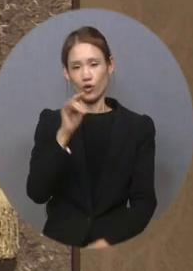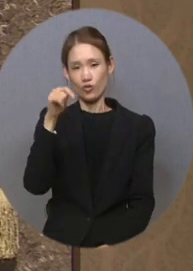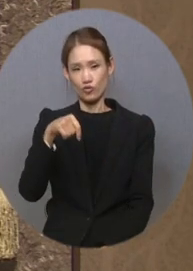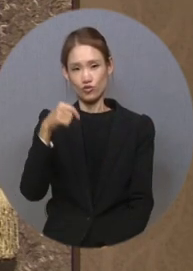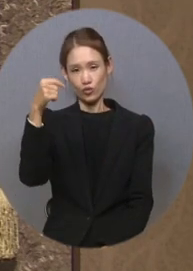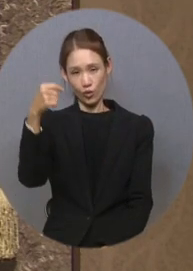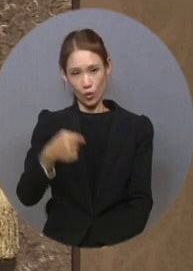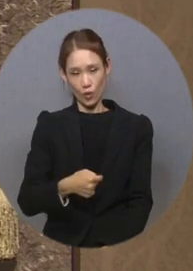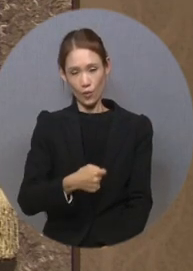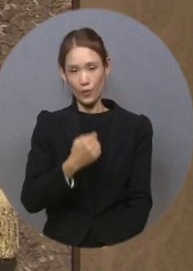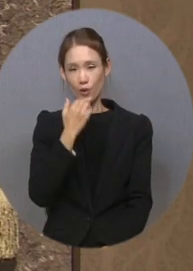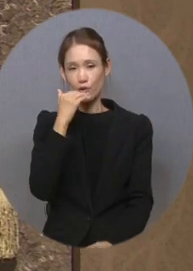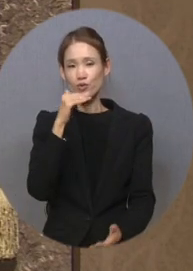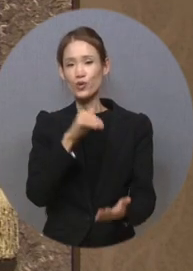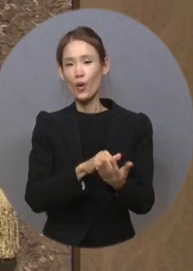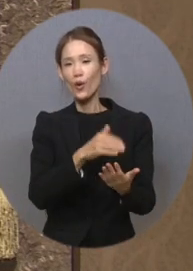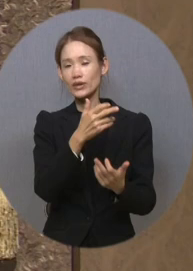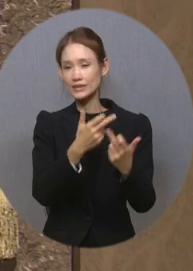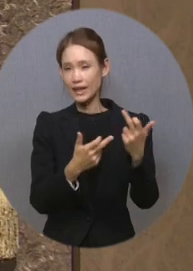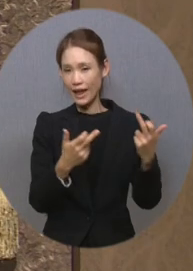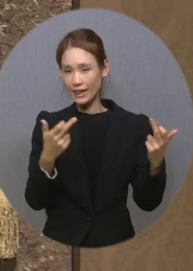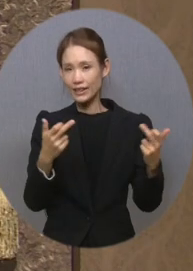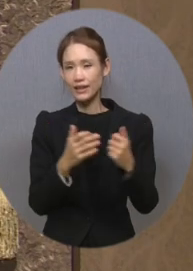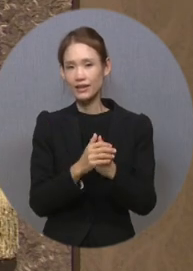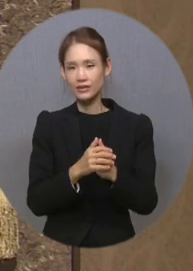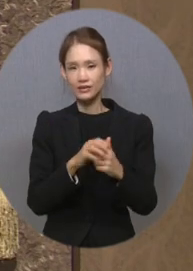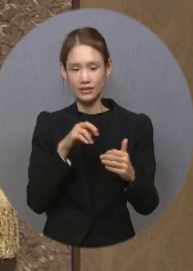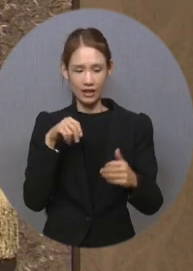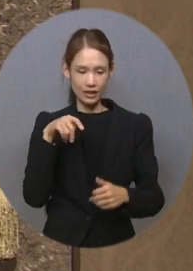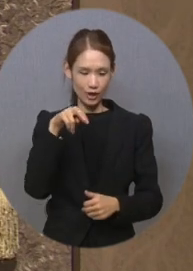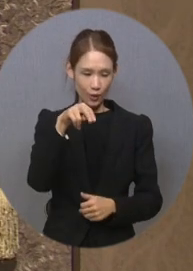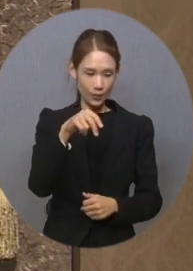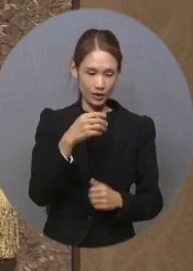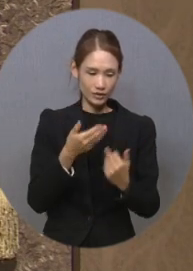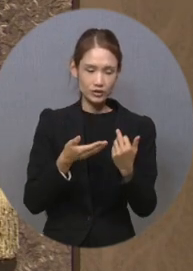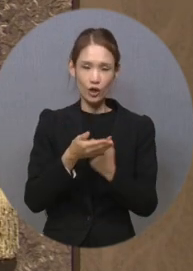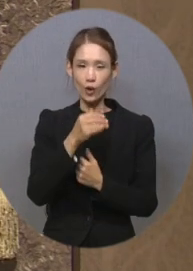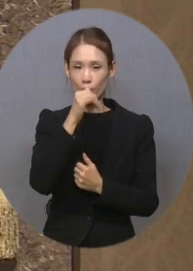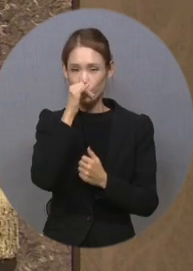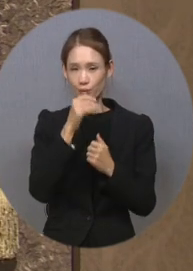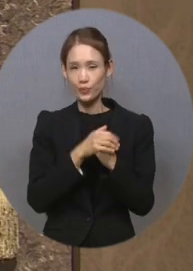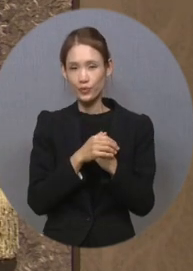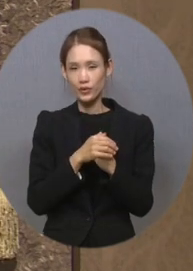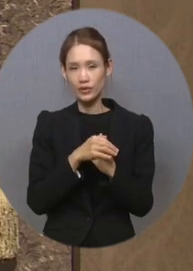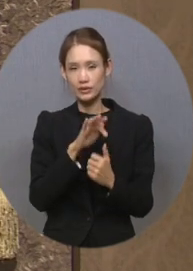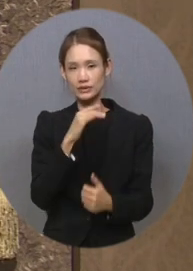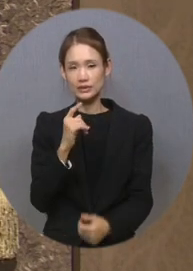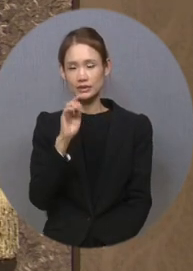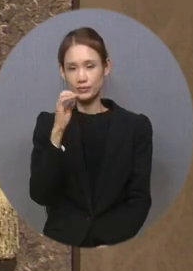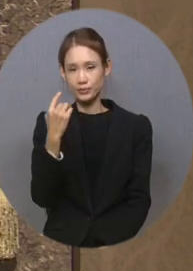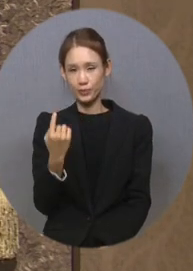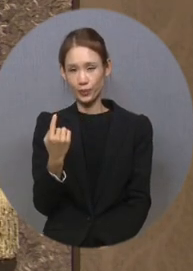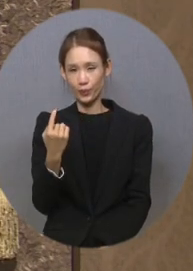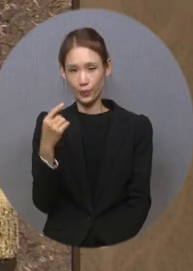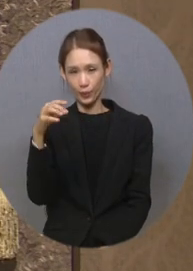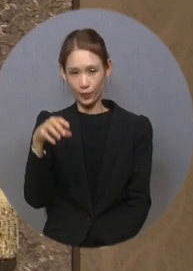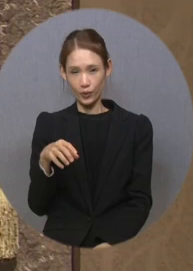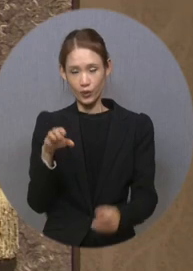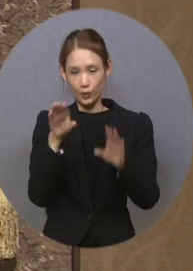오시면은 돌산이라고 하는 그 다리 건너가면 섬이 있고 네. 거기에 진모, 예. 진모라는 곳에